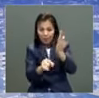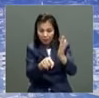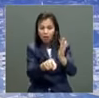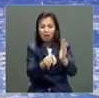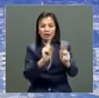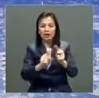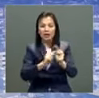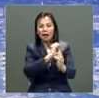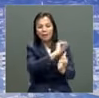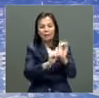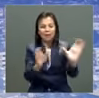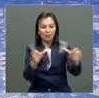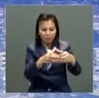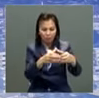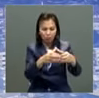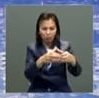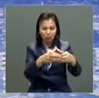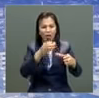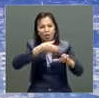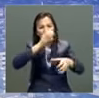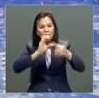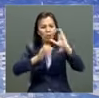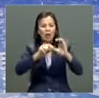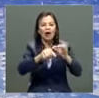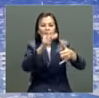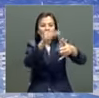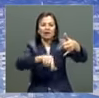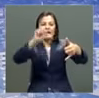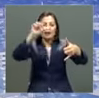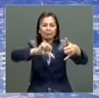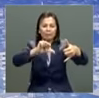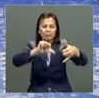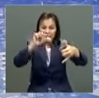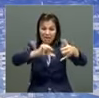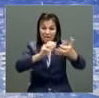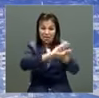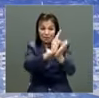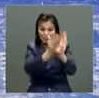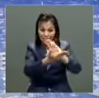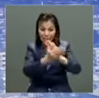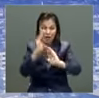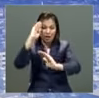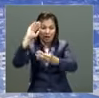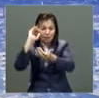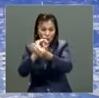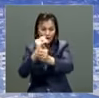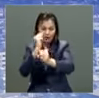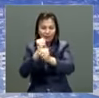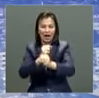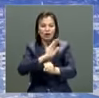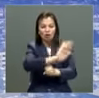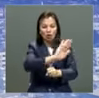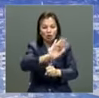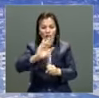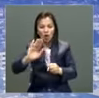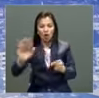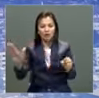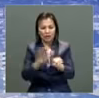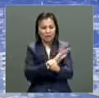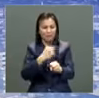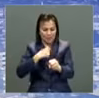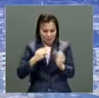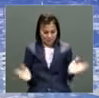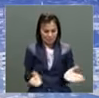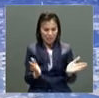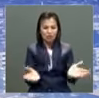ครับที่ท่านต้องเปลี่ยนพฤติกรรมหน้าที่ของเจ้าหน้าที่ตำรวจทำเต็มที่เจ้าหน้าที่ทางฝ่ายมั่นคงทำเต็มที่อันนี้เราต้องสนับสนุ